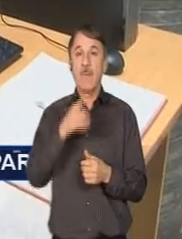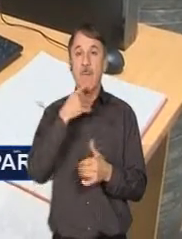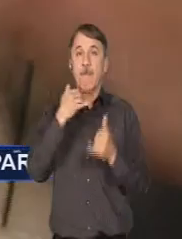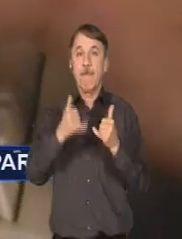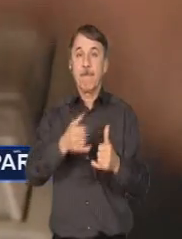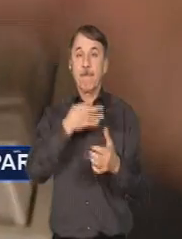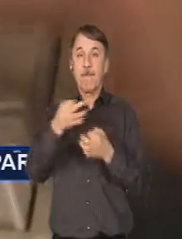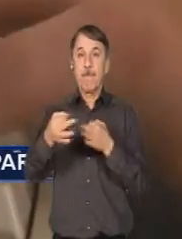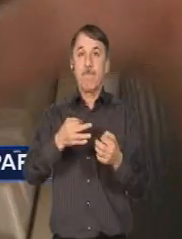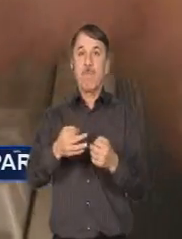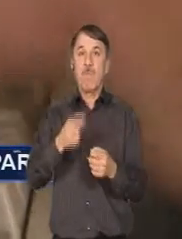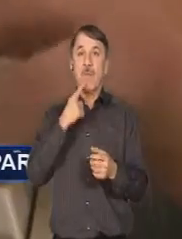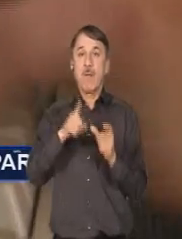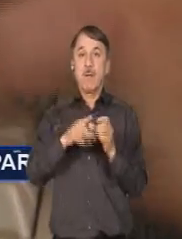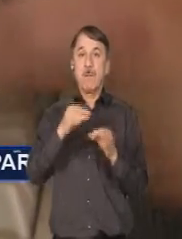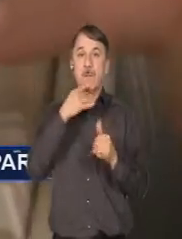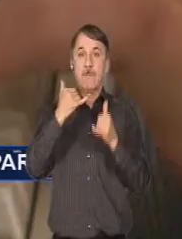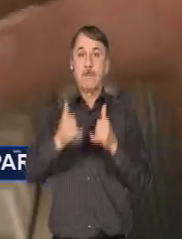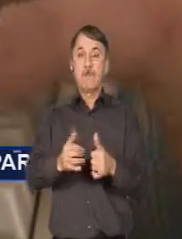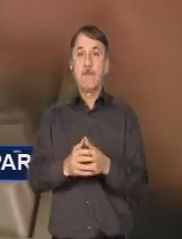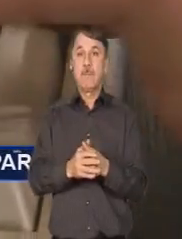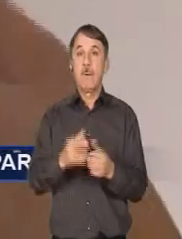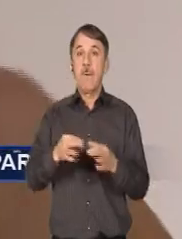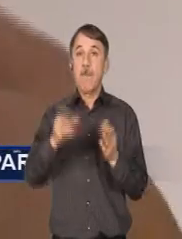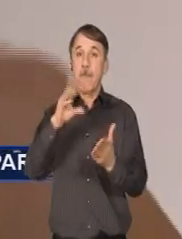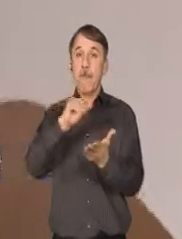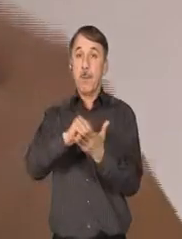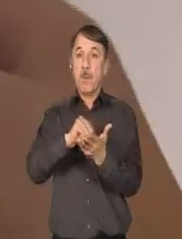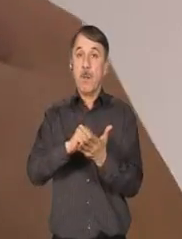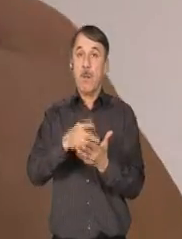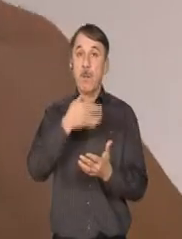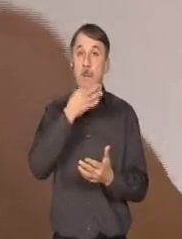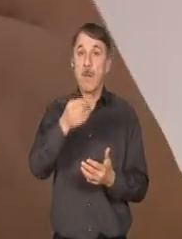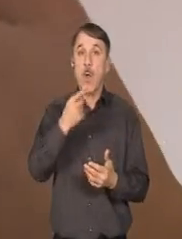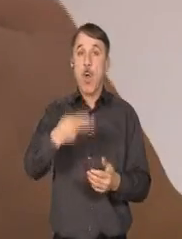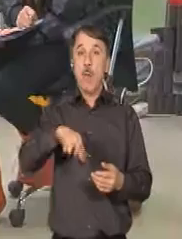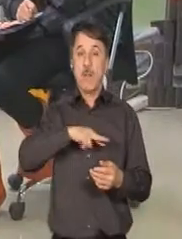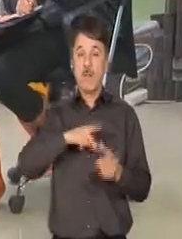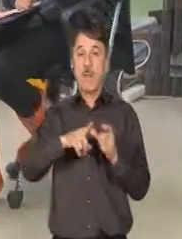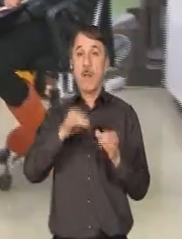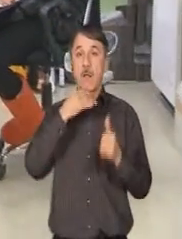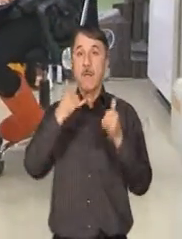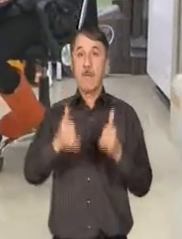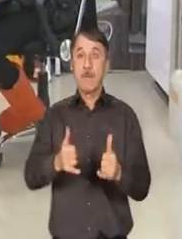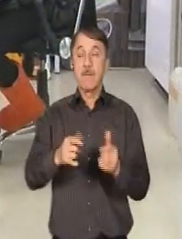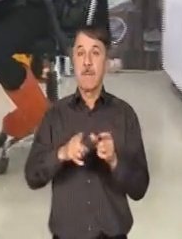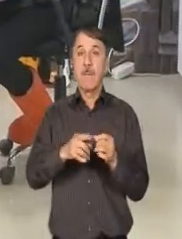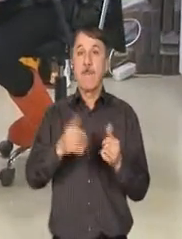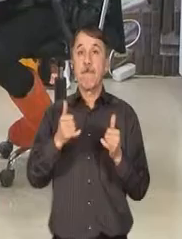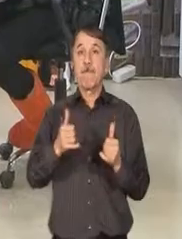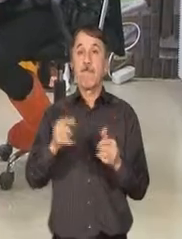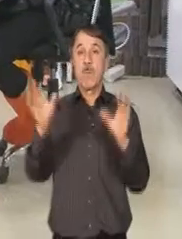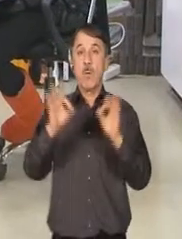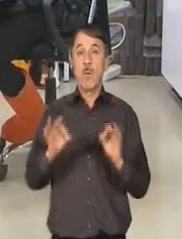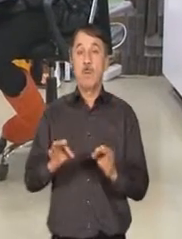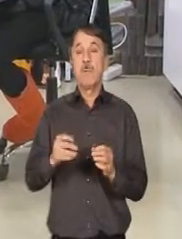Istraživali smo koji su to kućni aparati koji najviše zrače. Na neka naša pitanja odgovor je dao Dušan Mrđan, član katedre